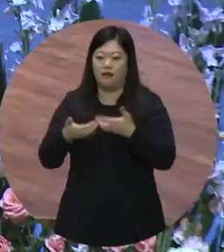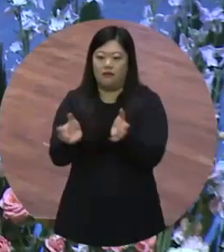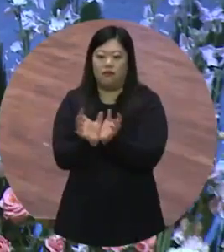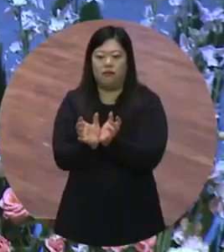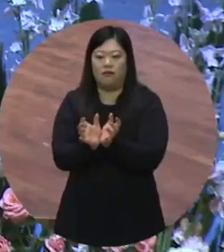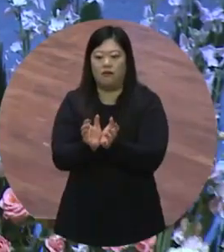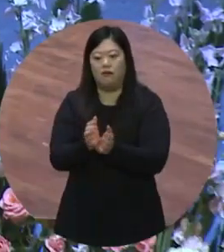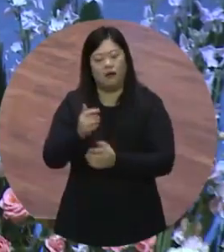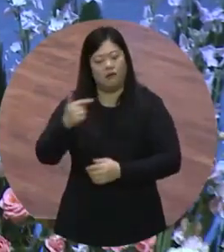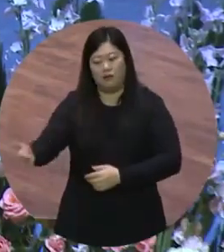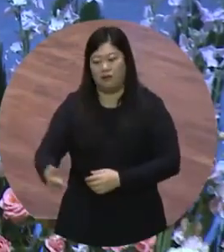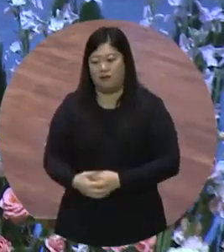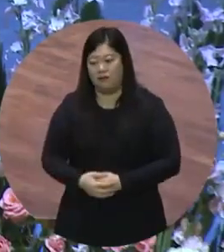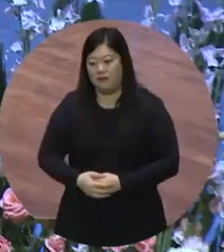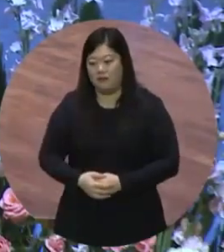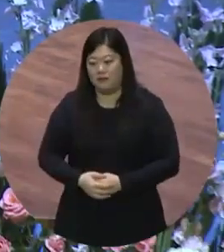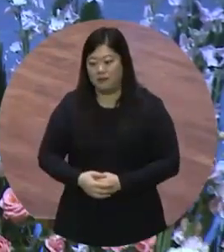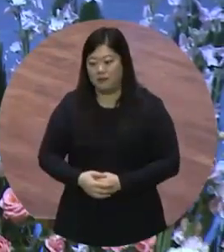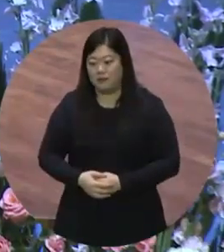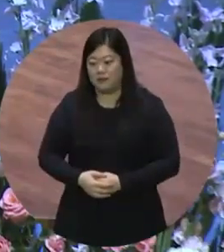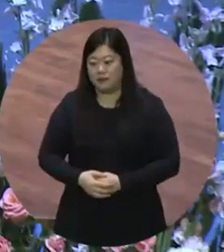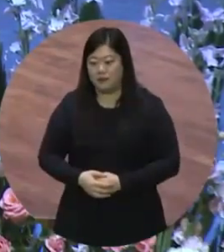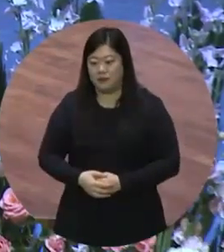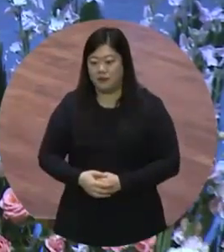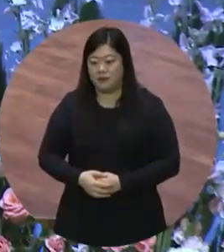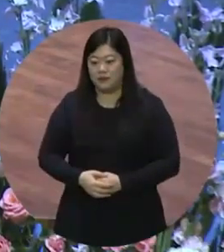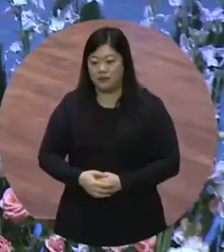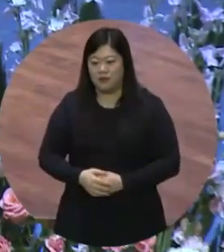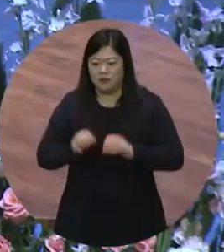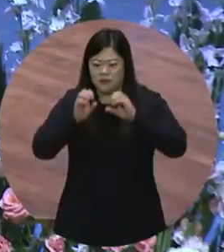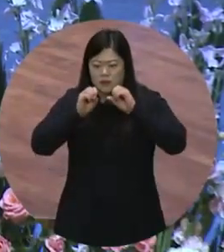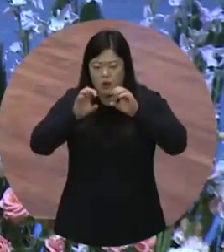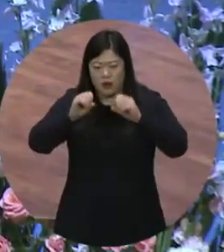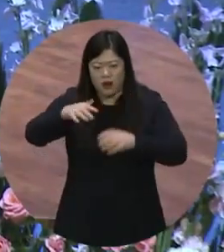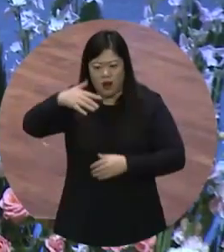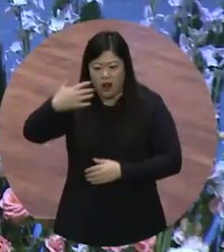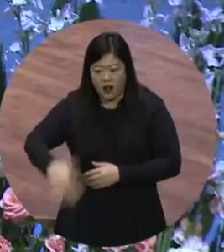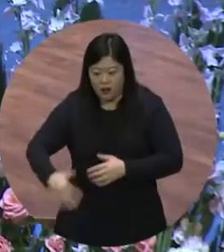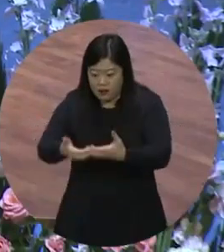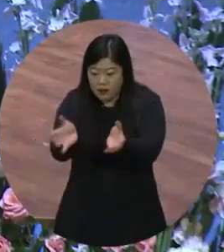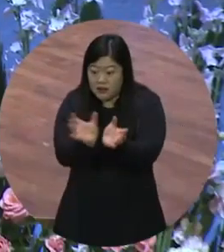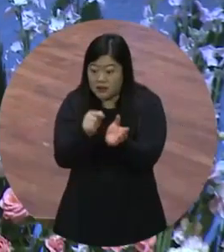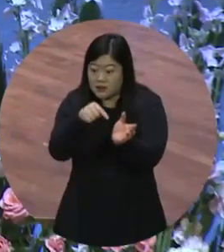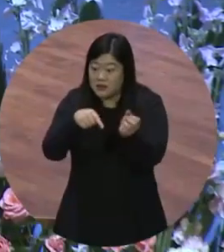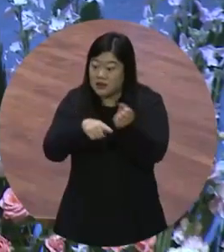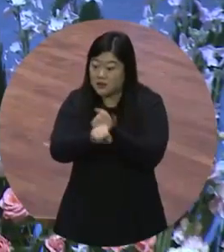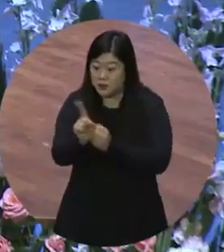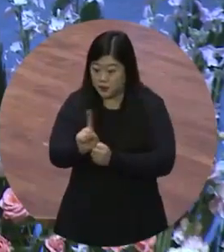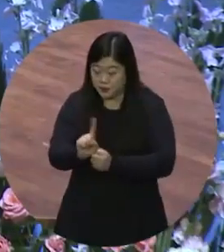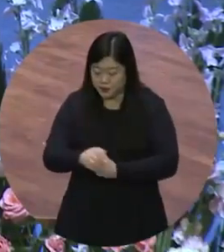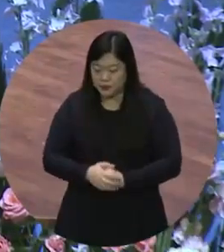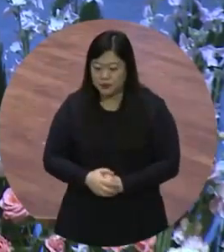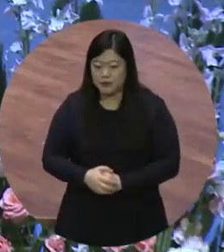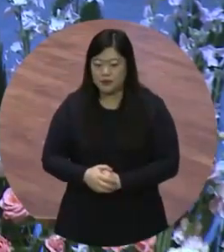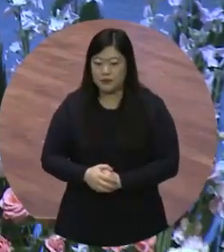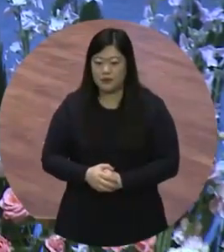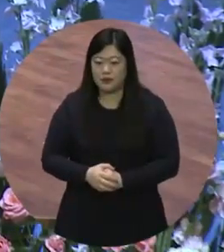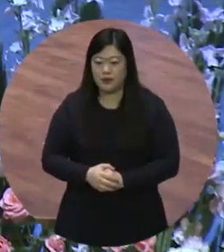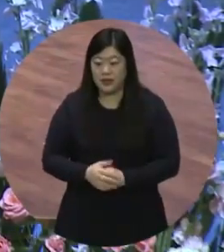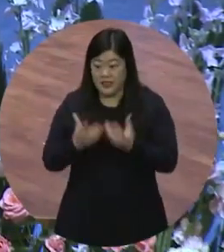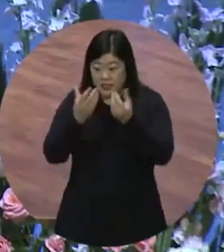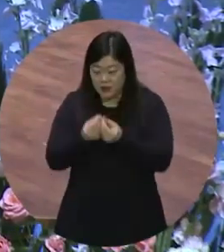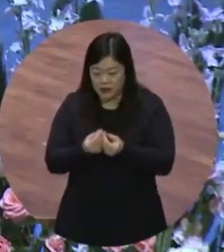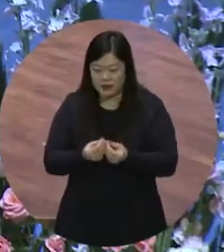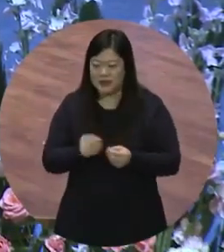됐어요. 미전도 종족이 무슨 말입니까? 미전도 종족이라는 것은 타 문화권이